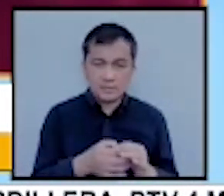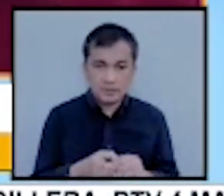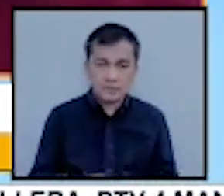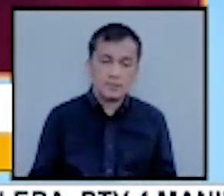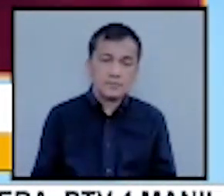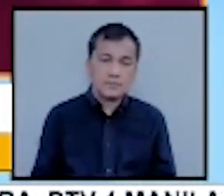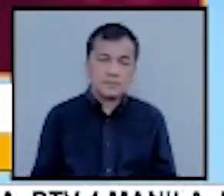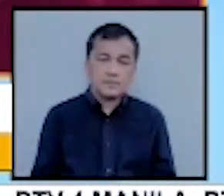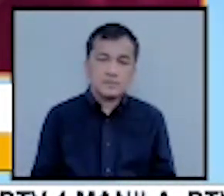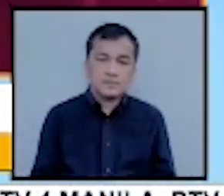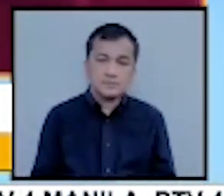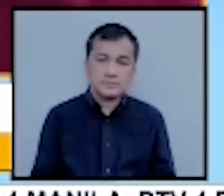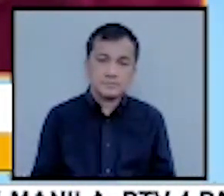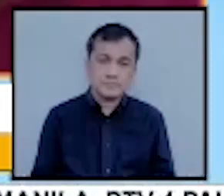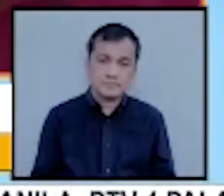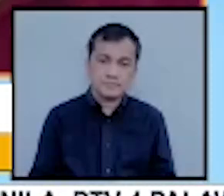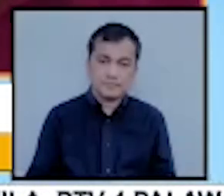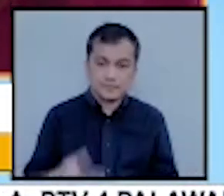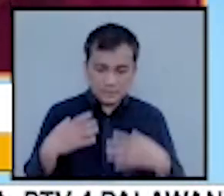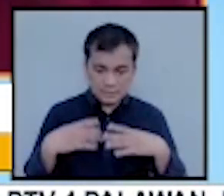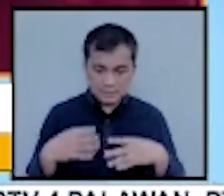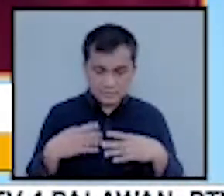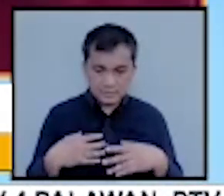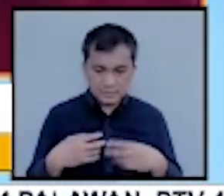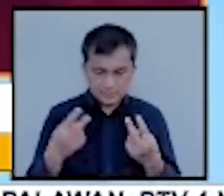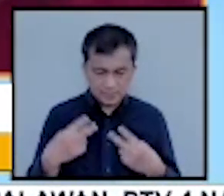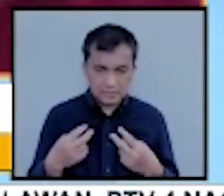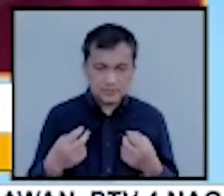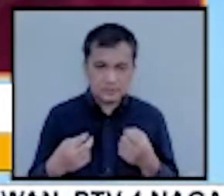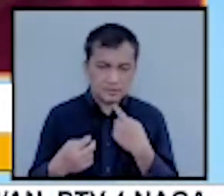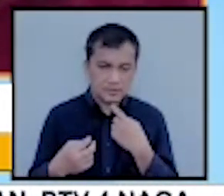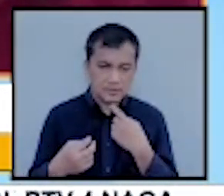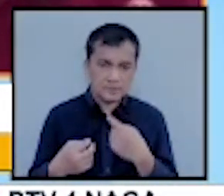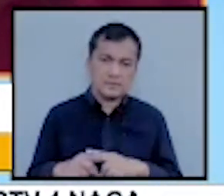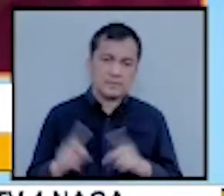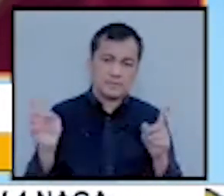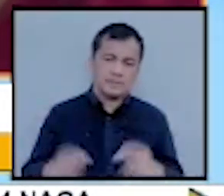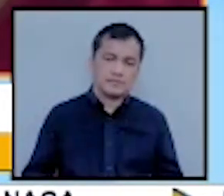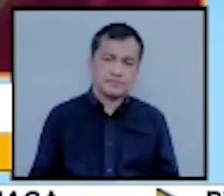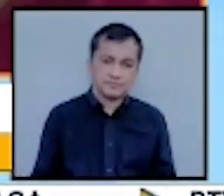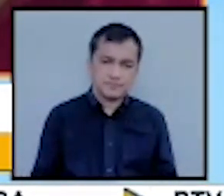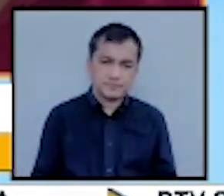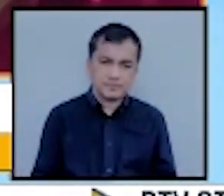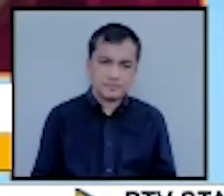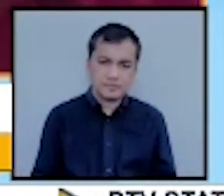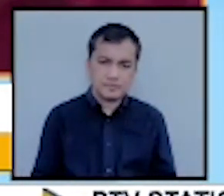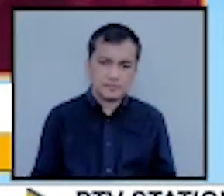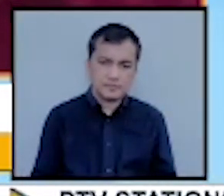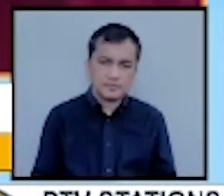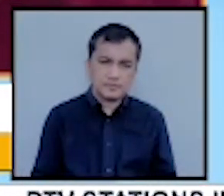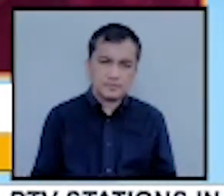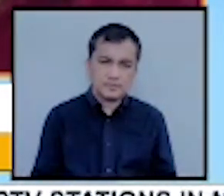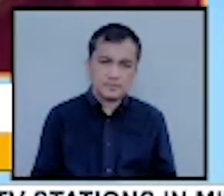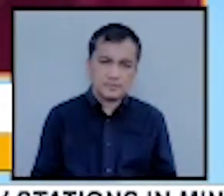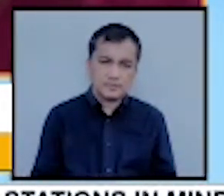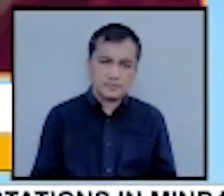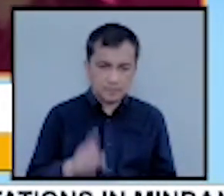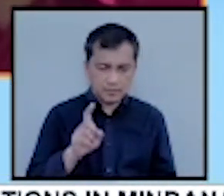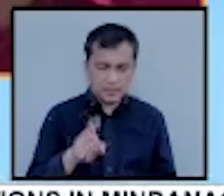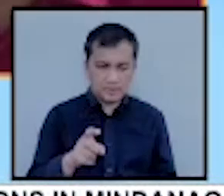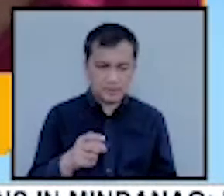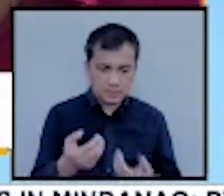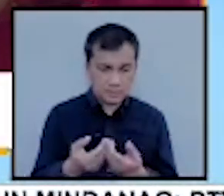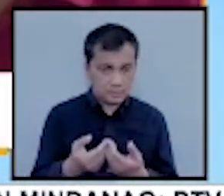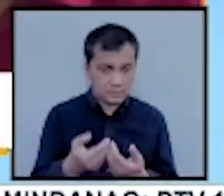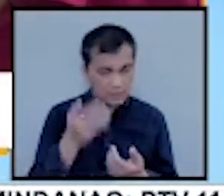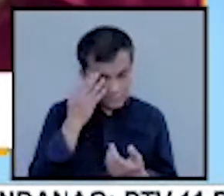mga pananamit ay pipintasan nyo, hindi ba? Iba yon. Dapat matuto tayong ihiwalay yung